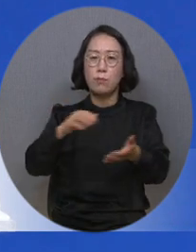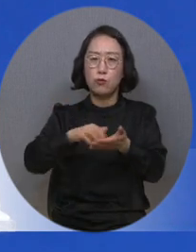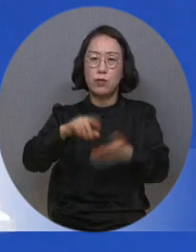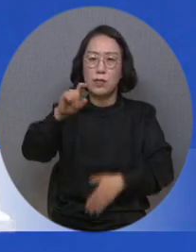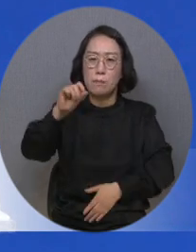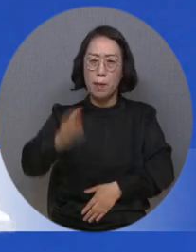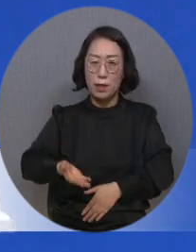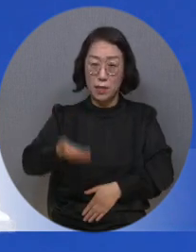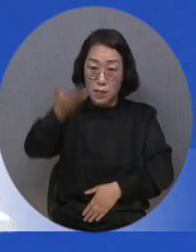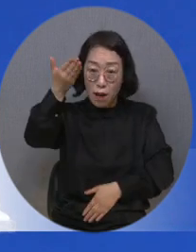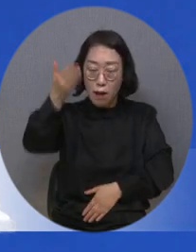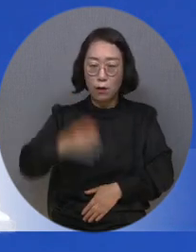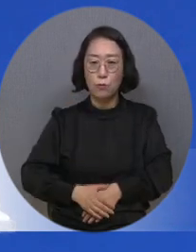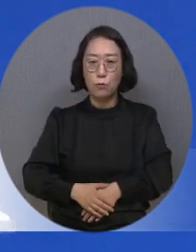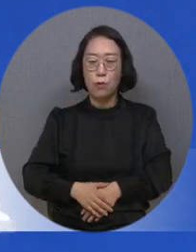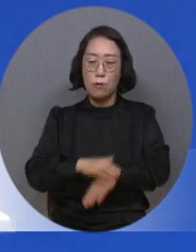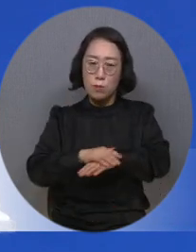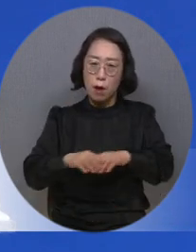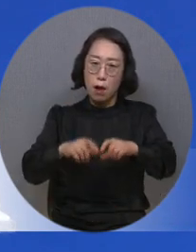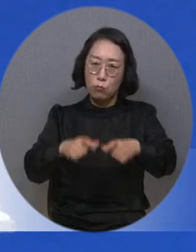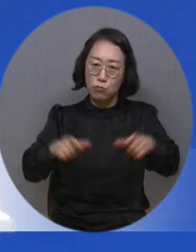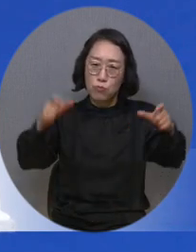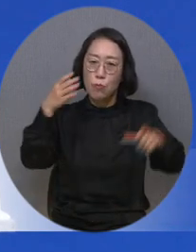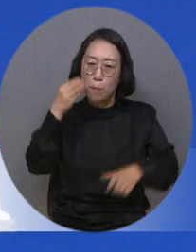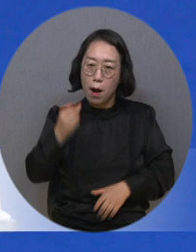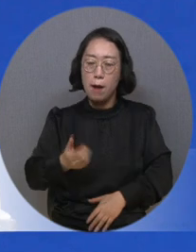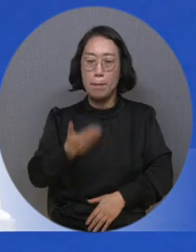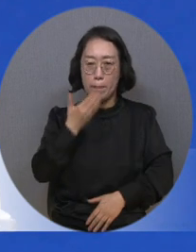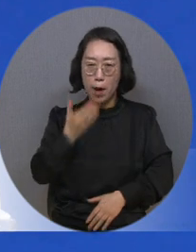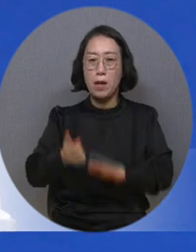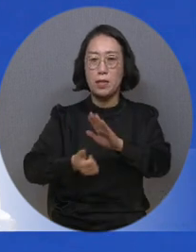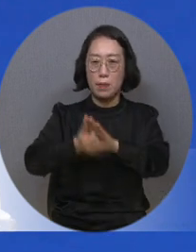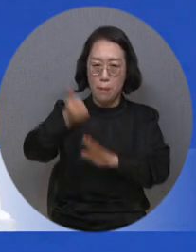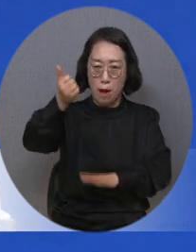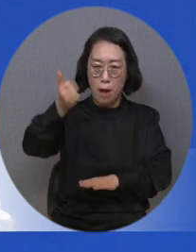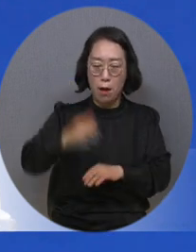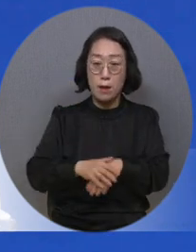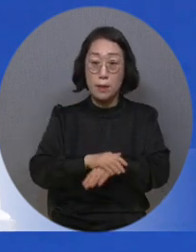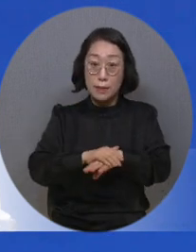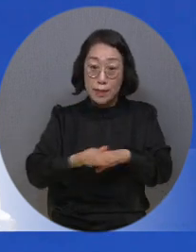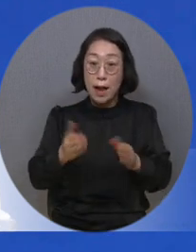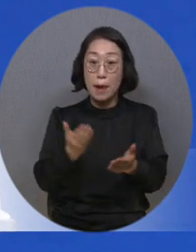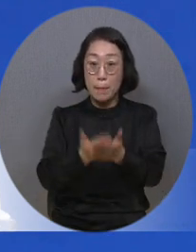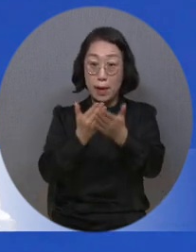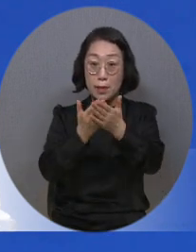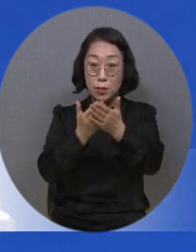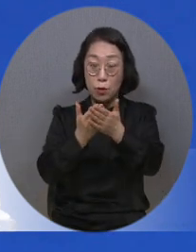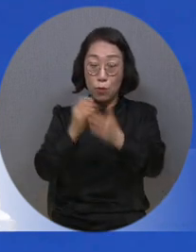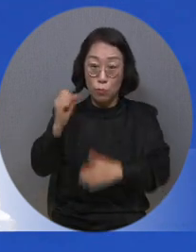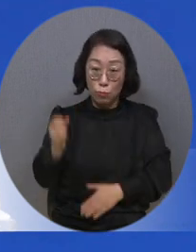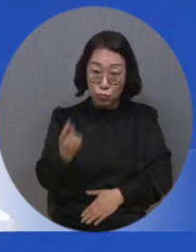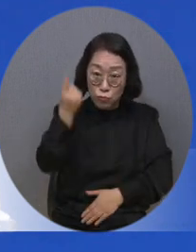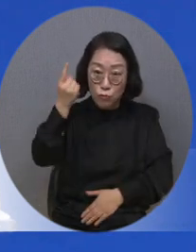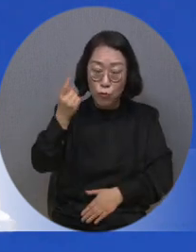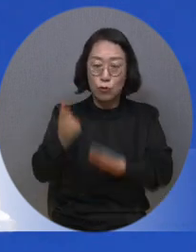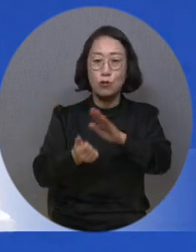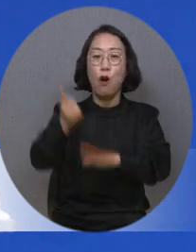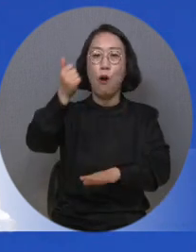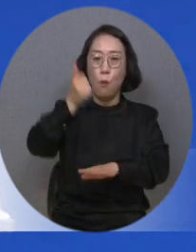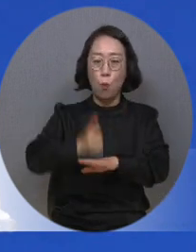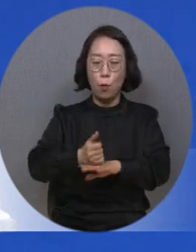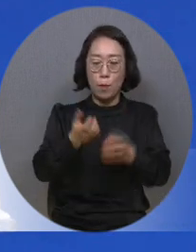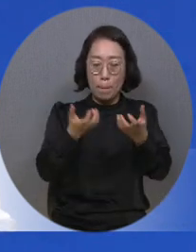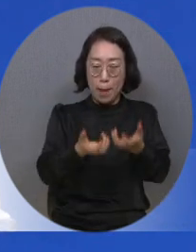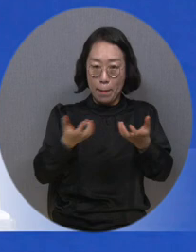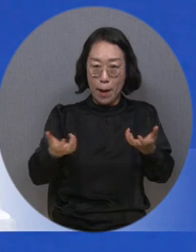위한 초석을 마련했습니다. 이를 재계약의 발판으로 삼아서 국가산업단지 성공적